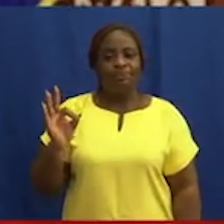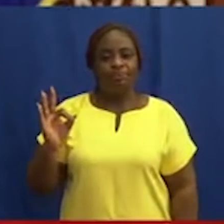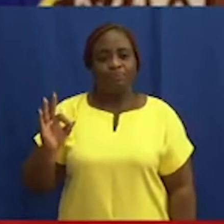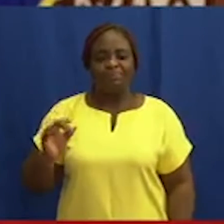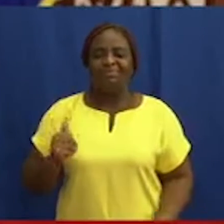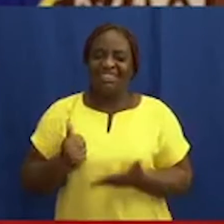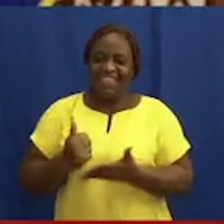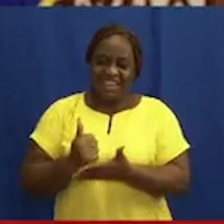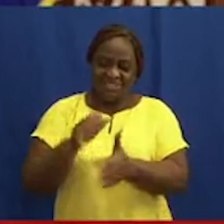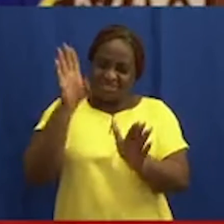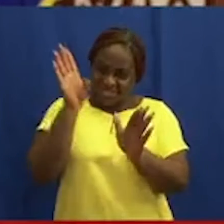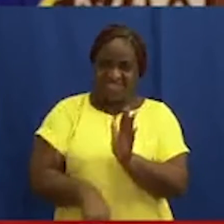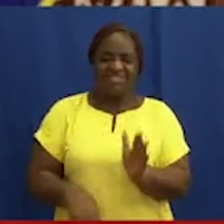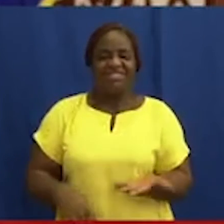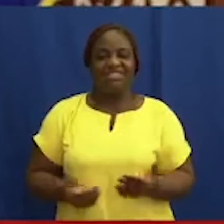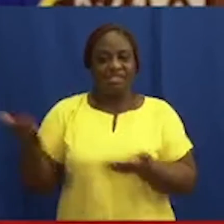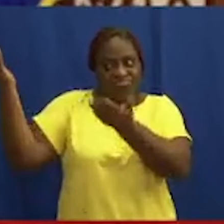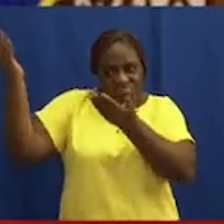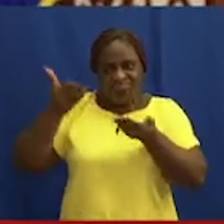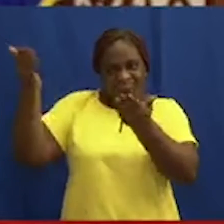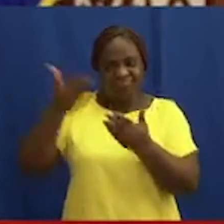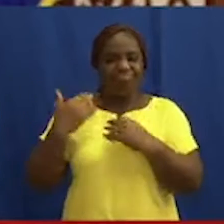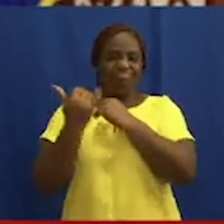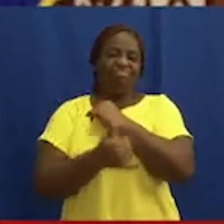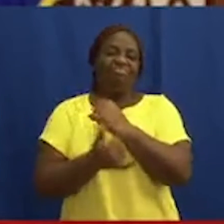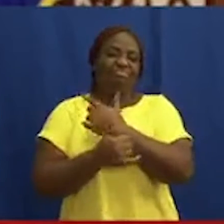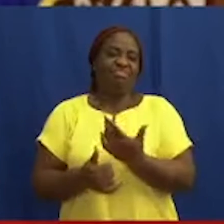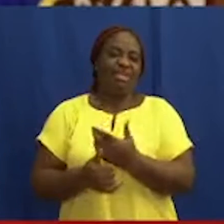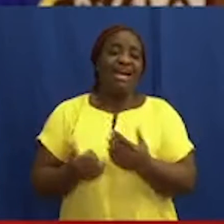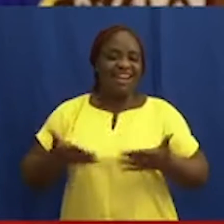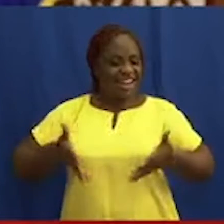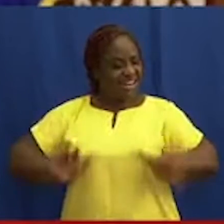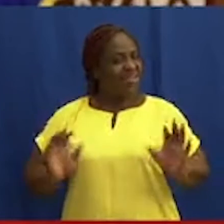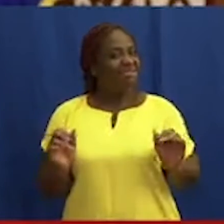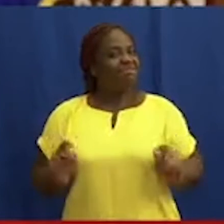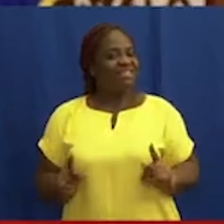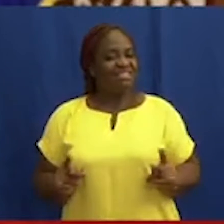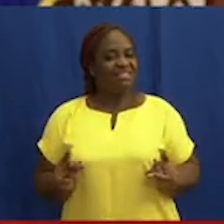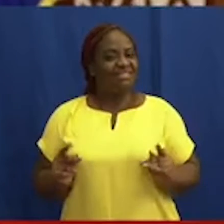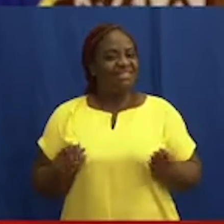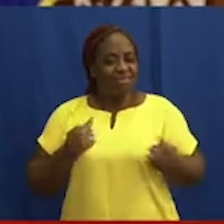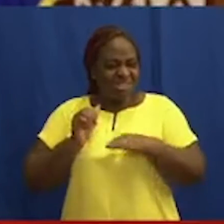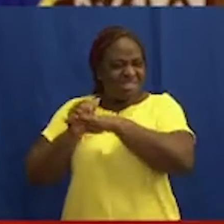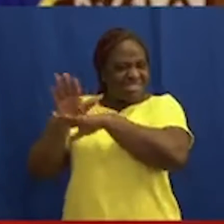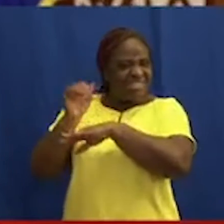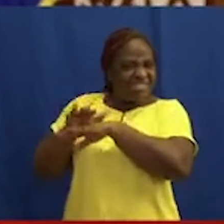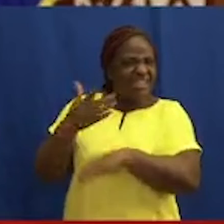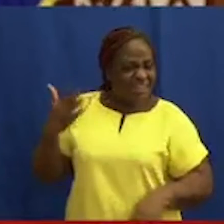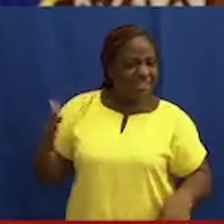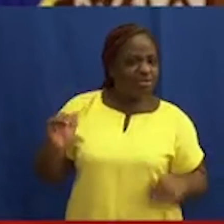kudade ko kuma al'umma su rasa kudade, mutanen da yake sun sa kudaden su wajen sin hajoji na